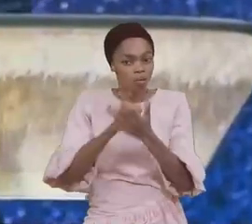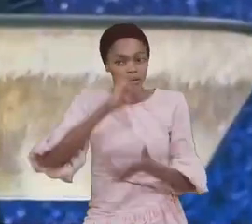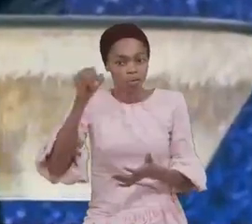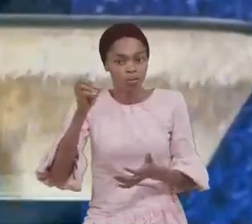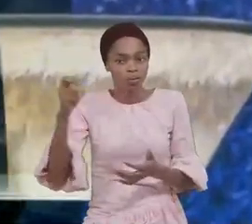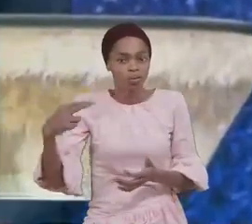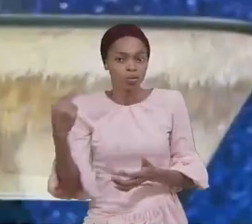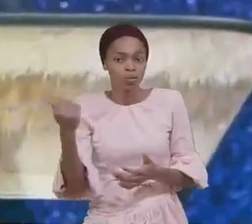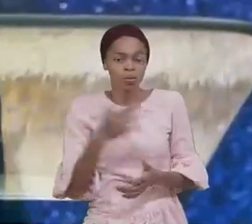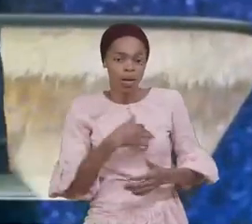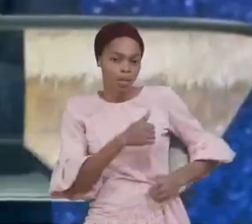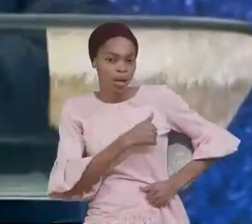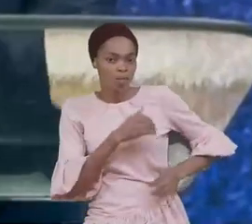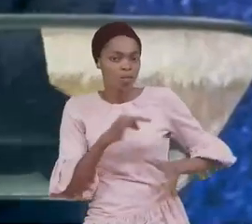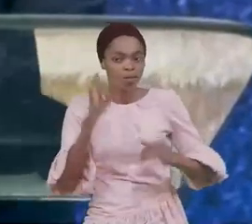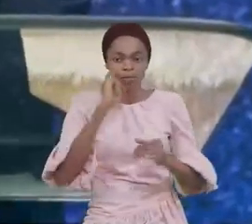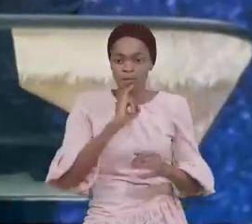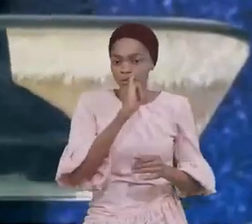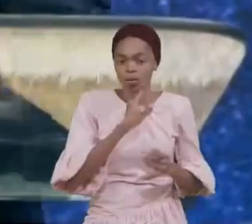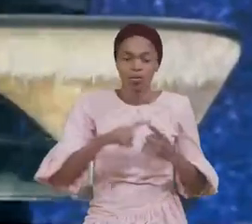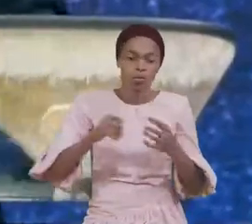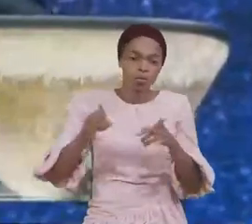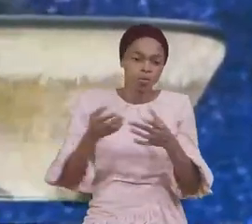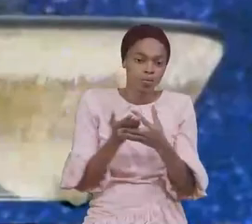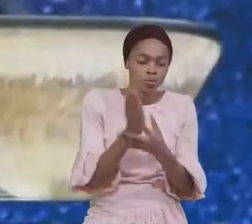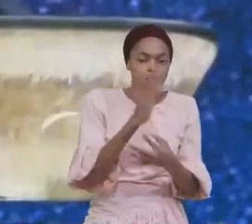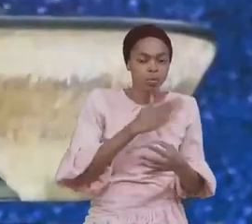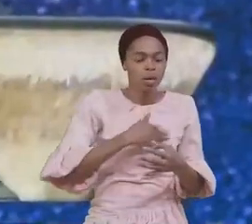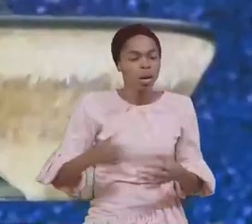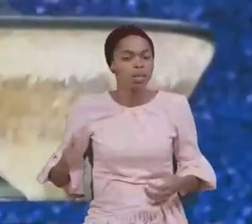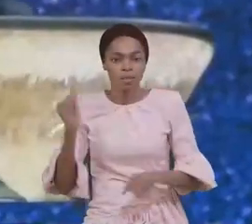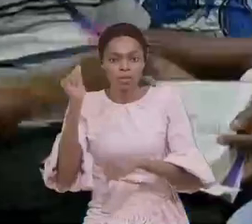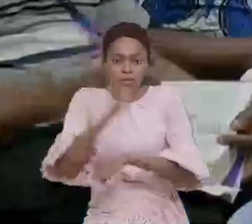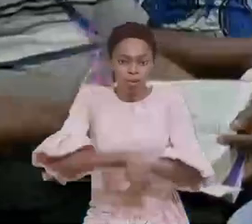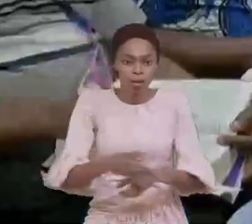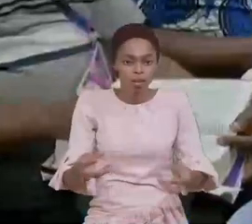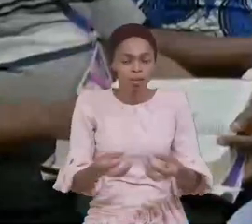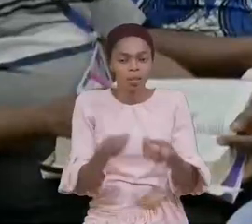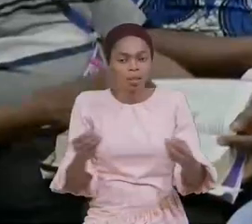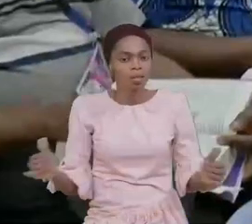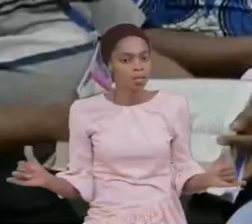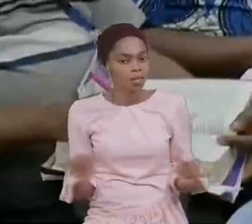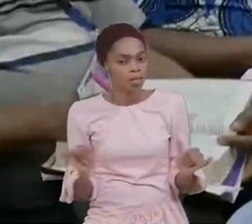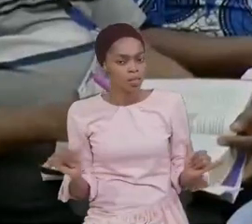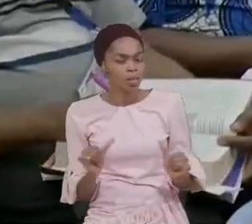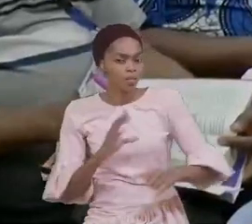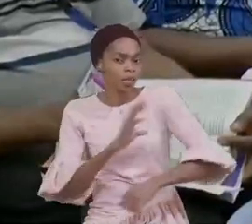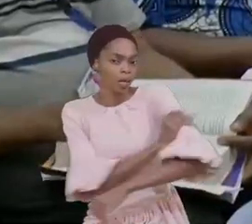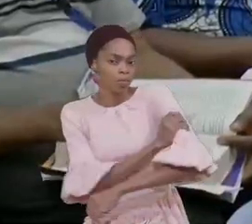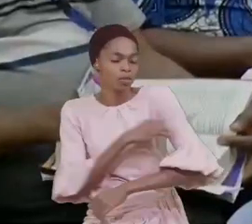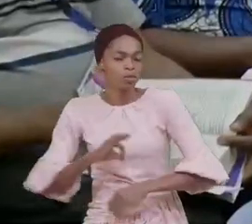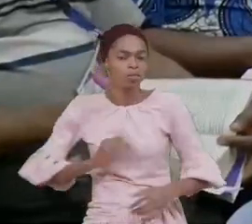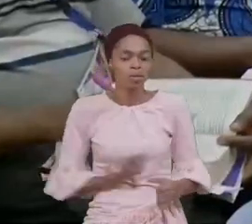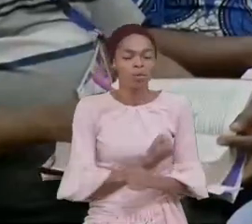l'armée d'Israël de passer, rentrer dans le pays, le même chef de notre salut, celui qui va devant